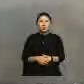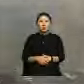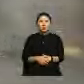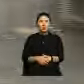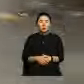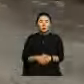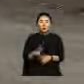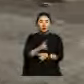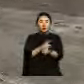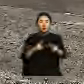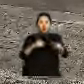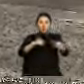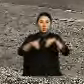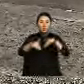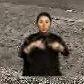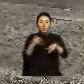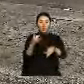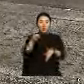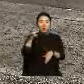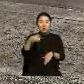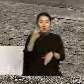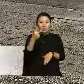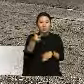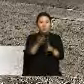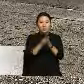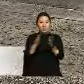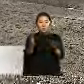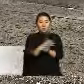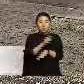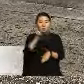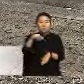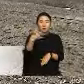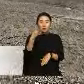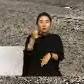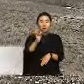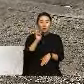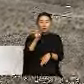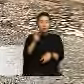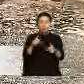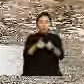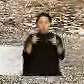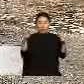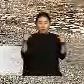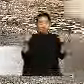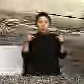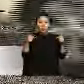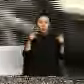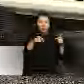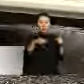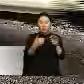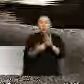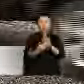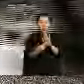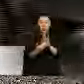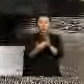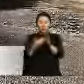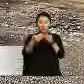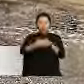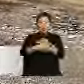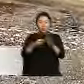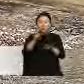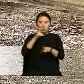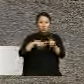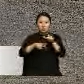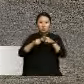양돈 농장별 초소는 기존 102개소에서 143개소로 확대했고 거점 통제 초소도 2개소를